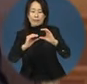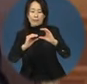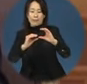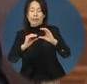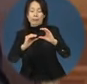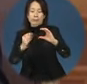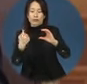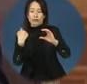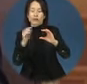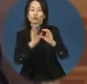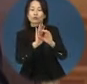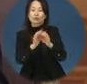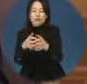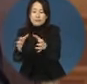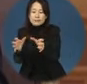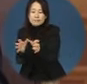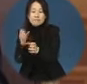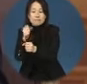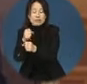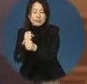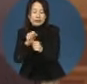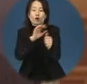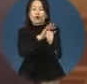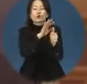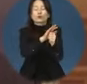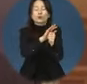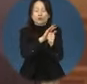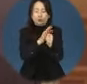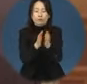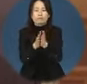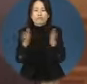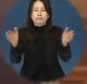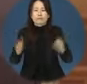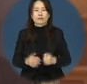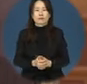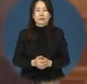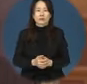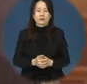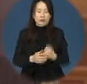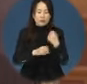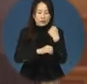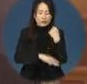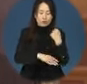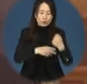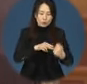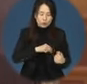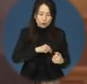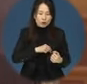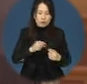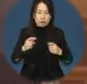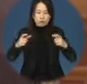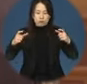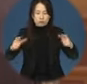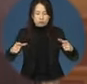광역 예 있는 원 숫자 또 기초 있는 의원실 짜 더 숫자가 틀린데 예 그 응 분들의